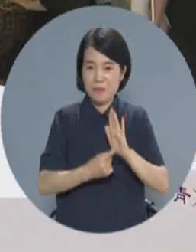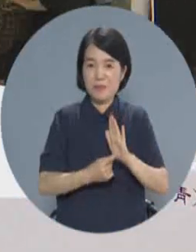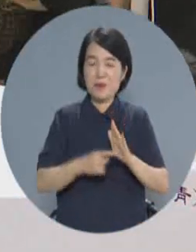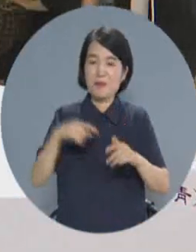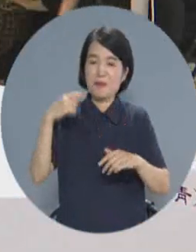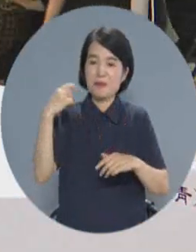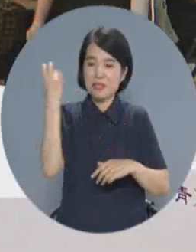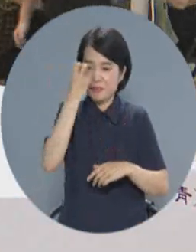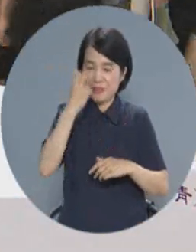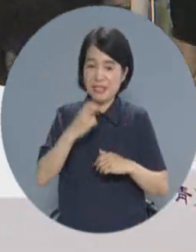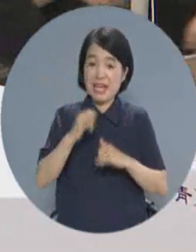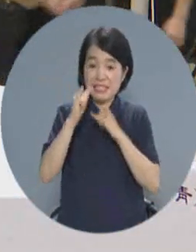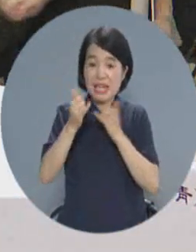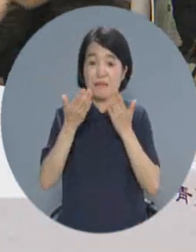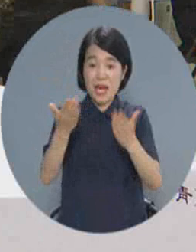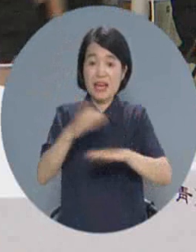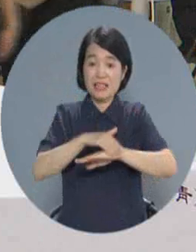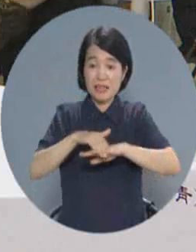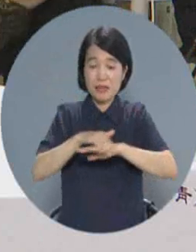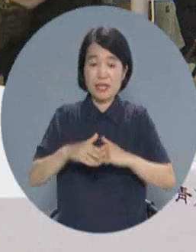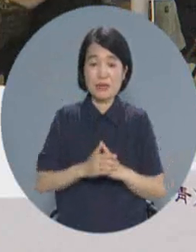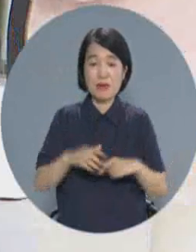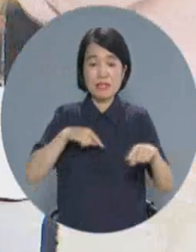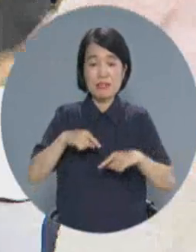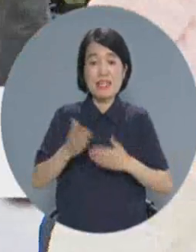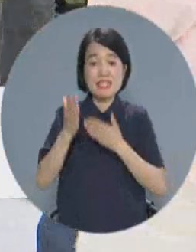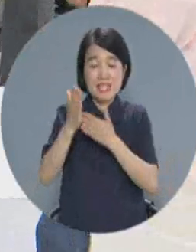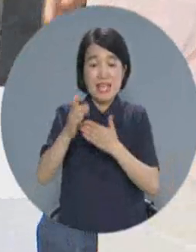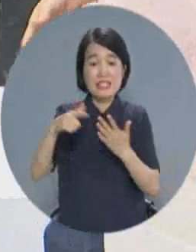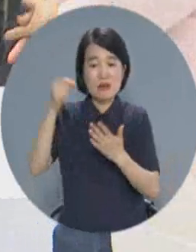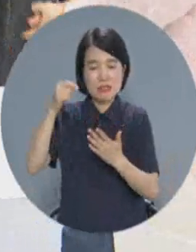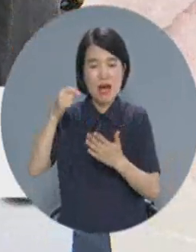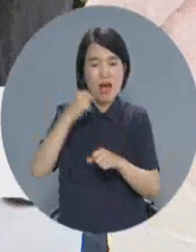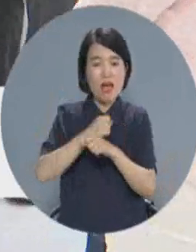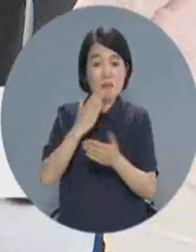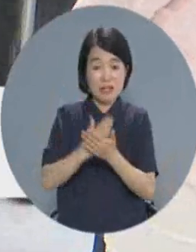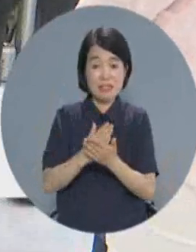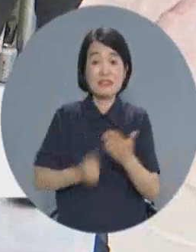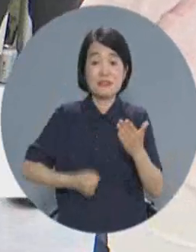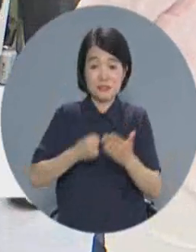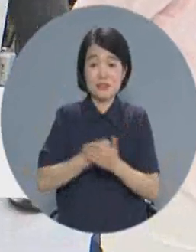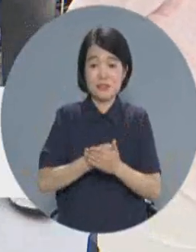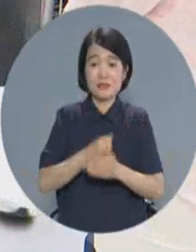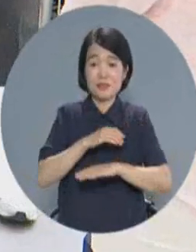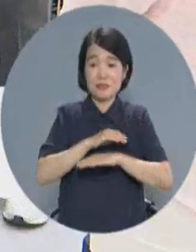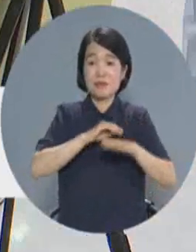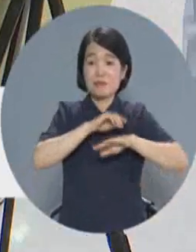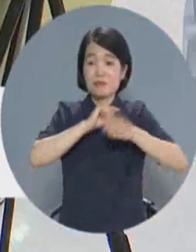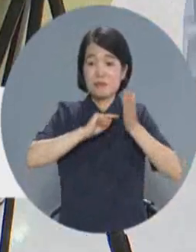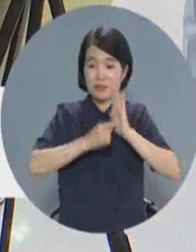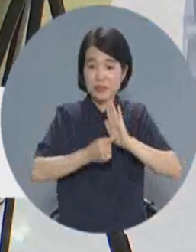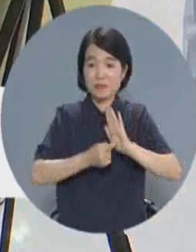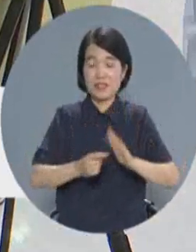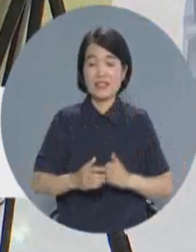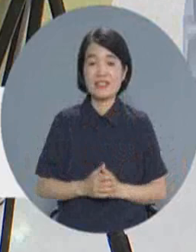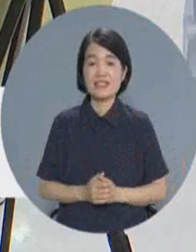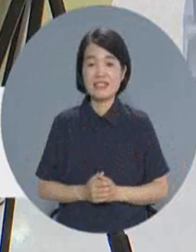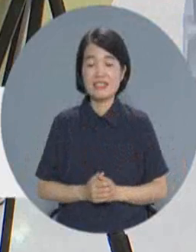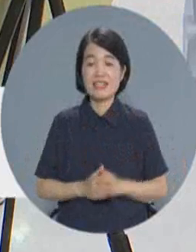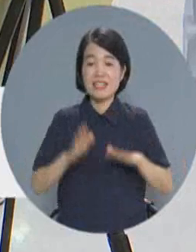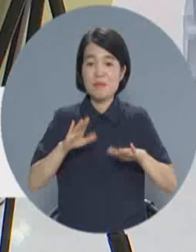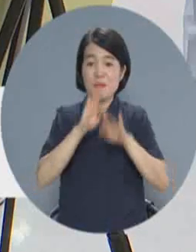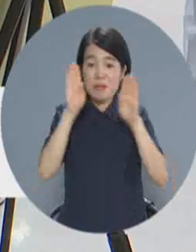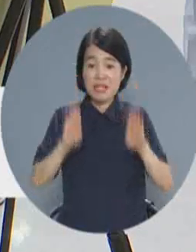심사, 시상을 할 계획이며 정책 제안 채택 여부도 결정할 것이라고 밝혔습니다.